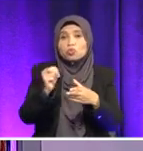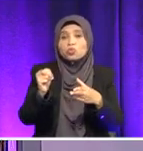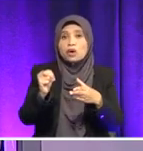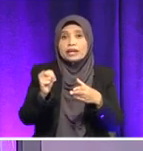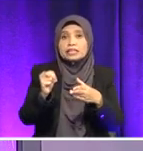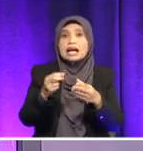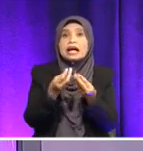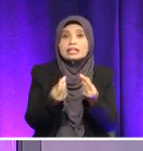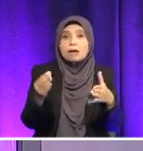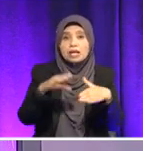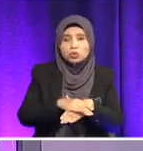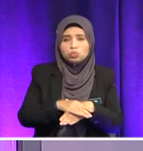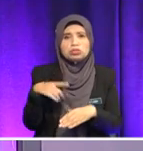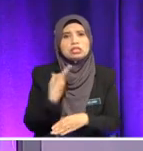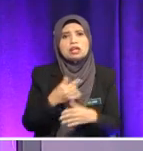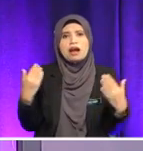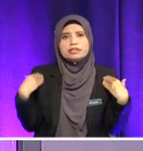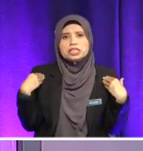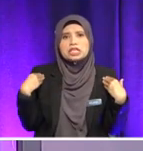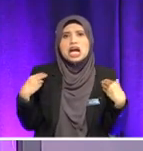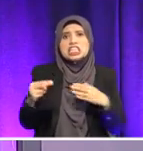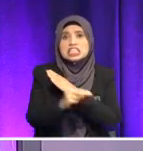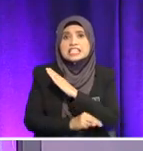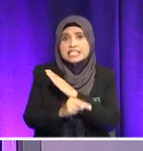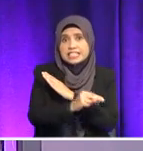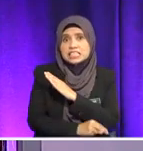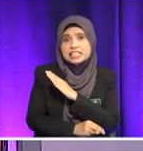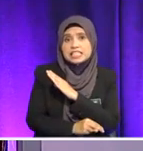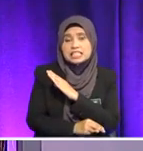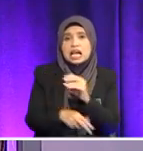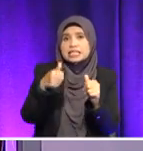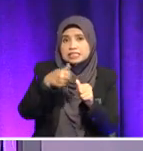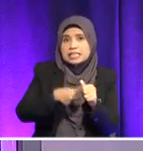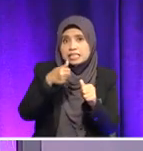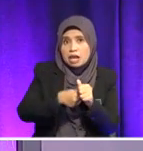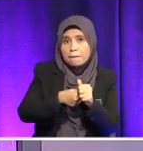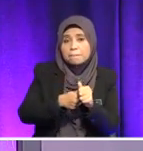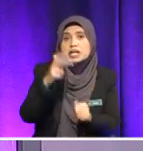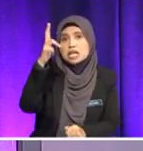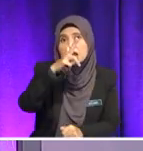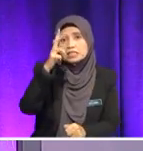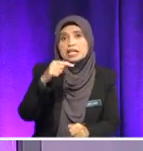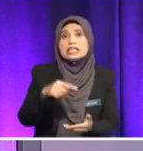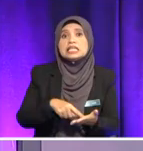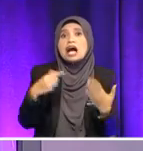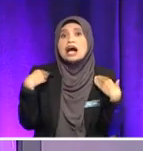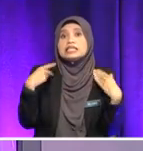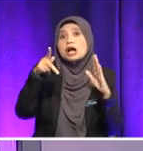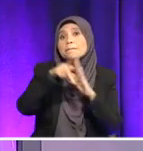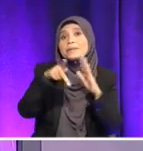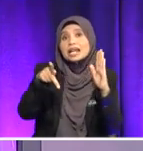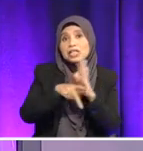kita ada pernis Ketapang dan setiap kerajaan-kerajaan ini mempunyai peraturan Dan